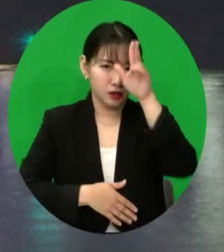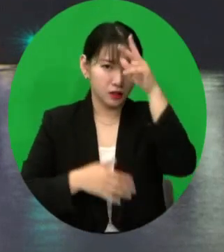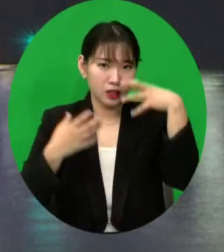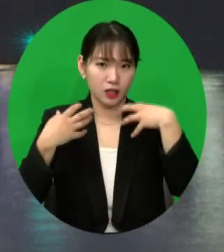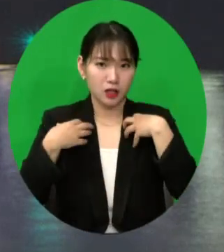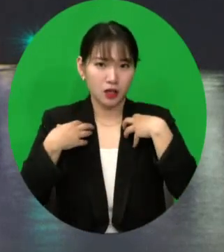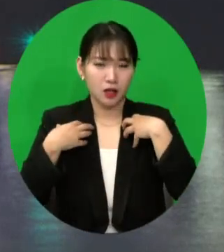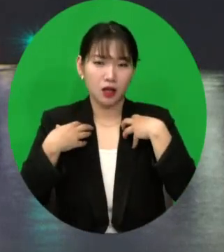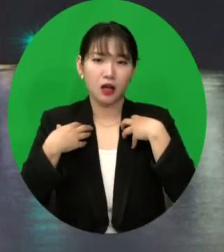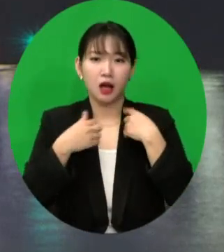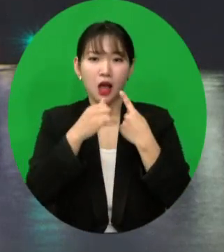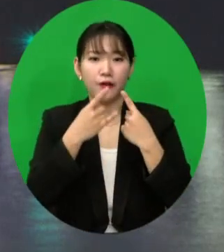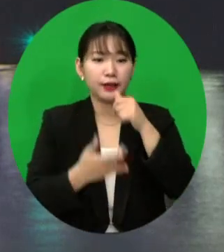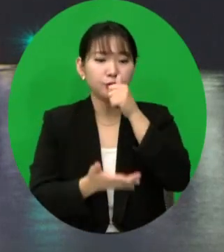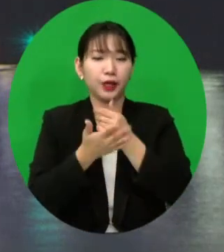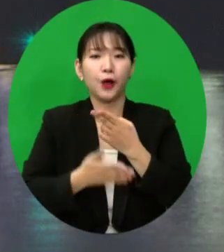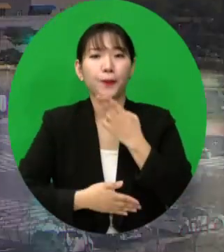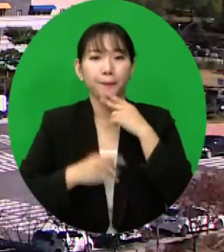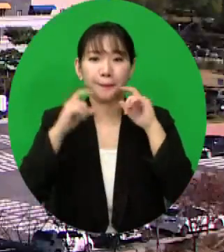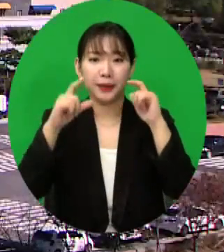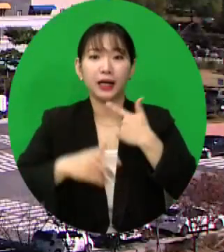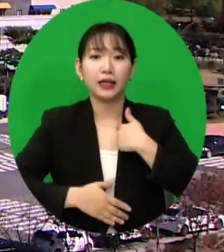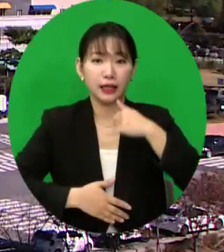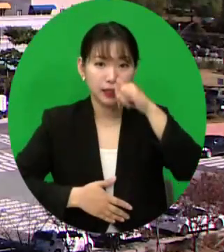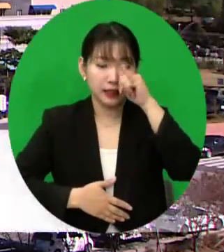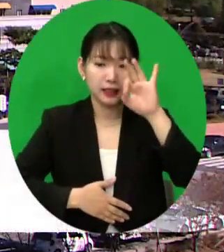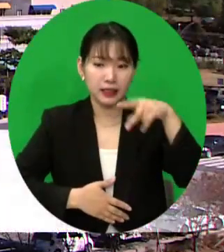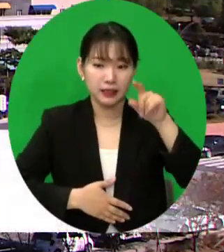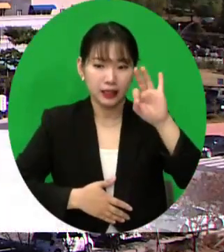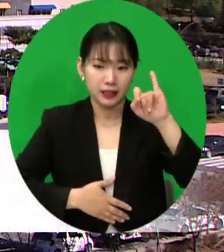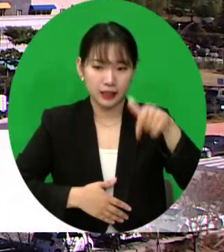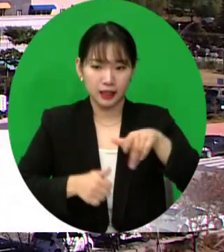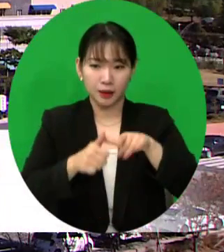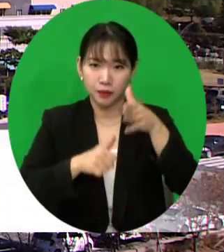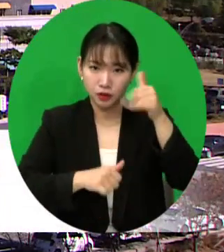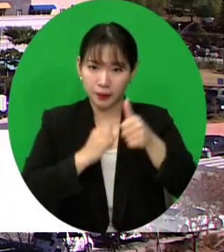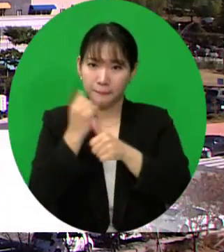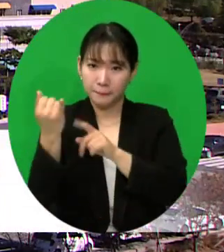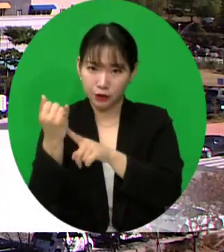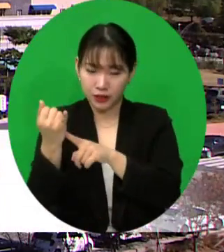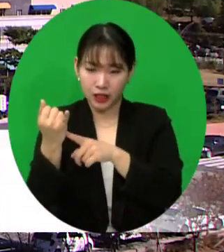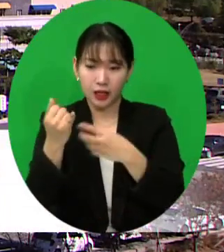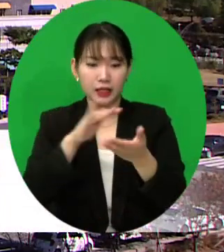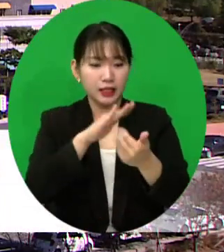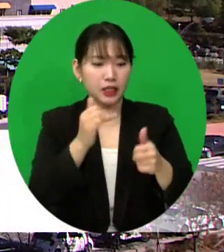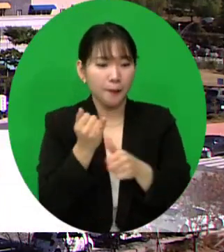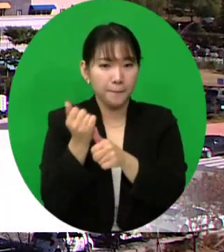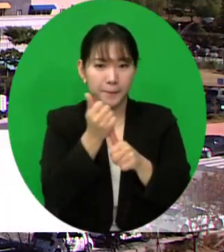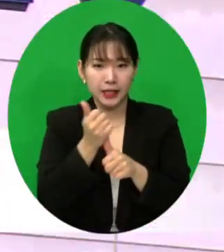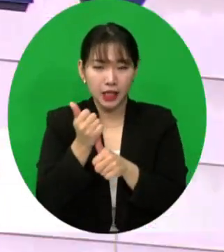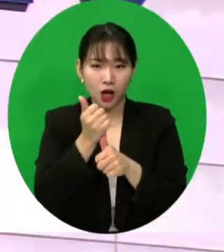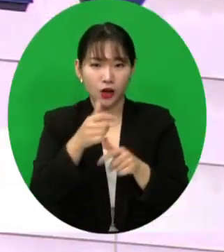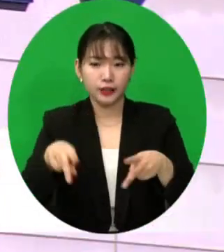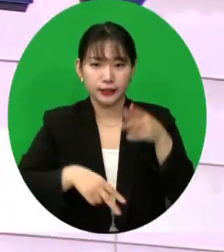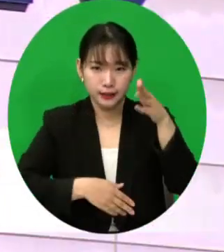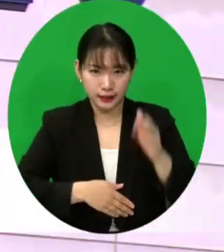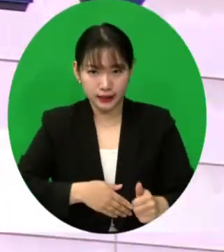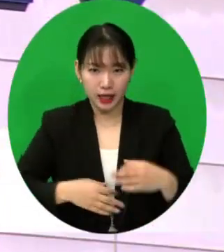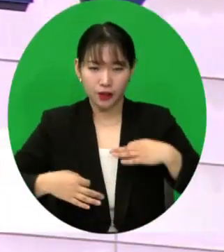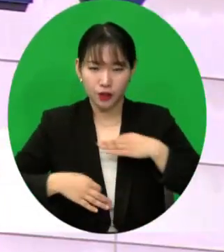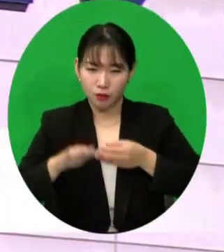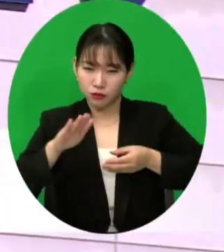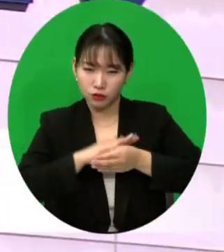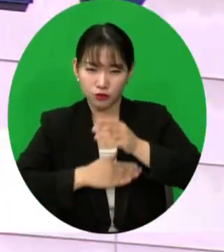전남경찰청이 한 차례 혐의 없음 처분을 내렸던 이상익 한평군수 배우자와 전 비서실장의 뇌물수수 의혹